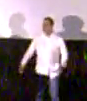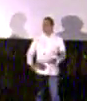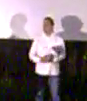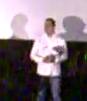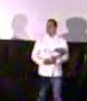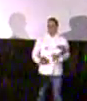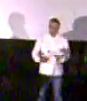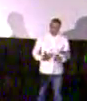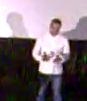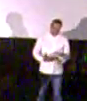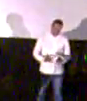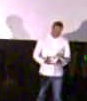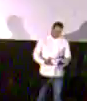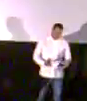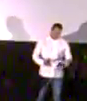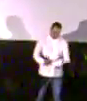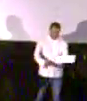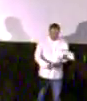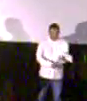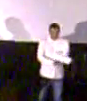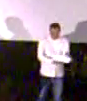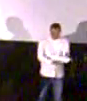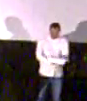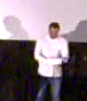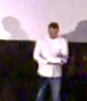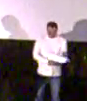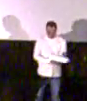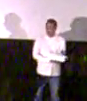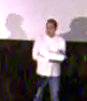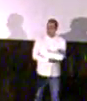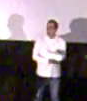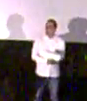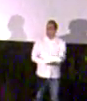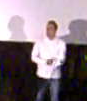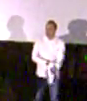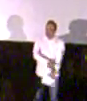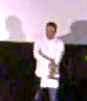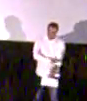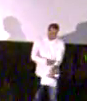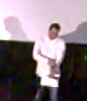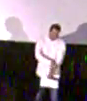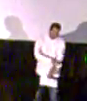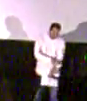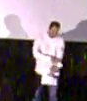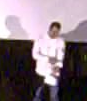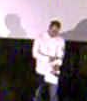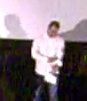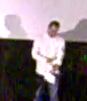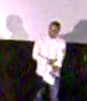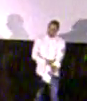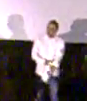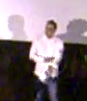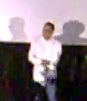هامة في مستقبل الأيام، سيكونون بالفعل سفراء الحريات الفردية في كل المواقع من مواقعهم